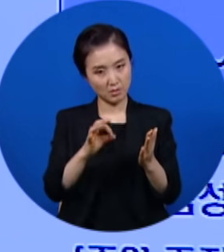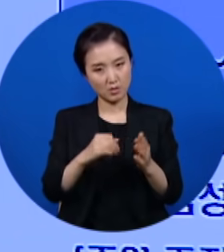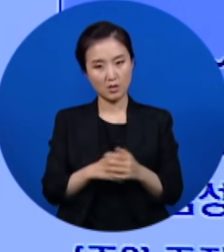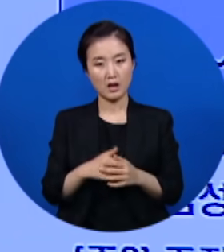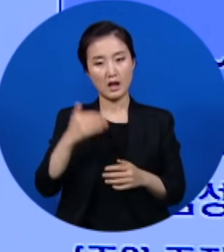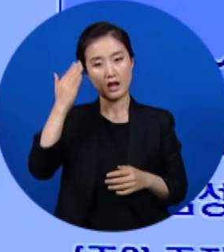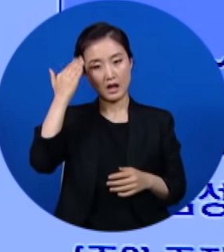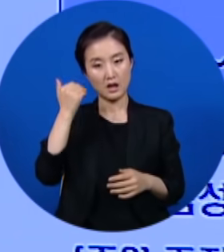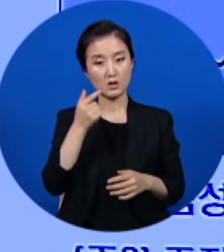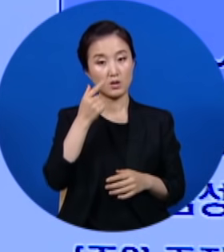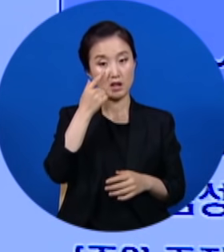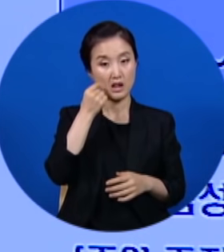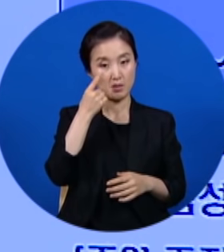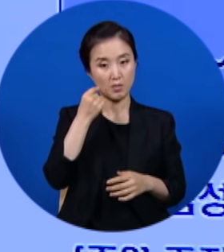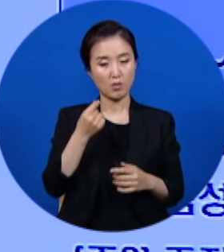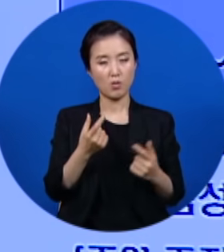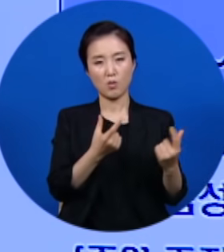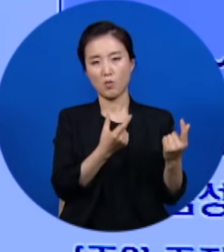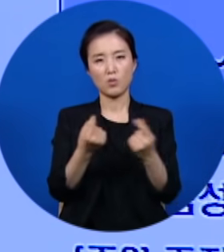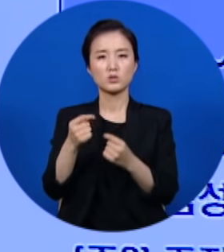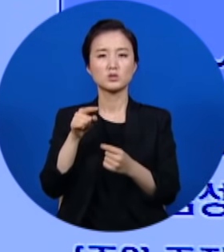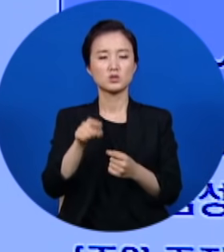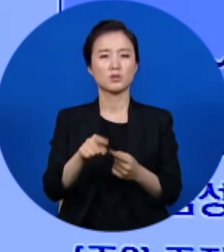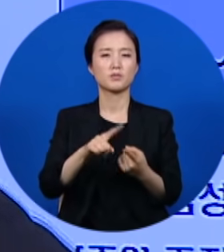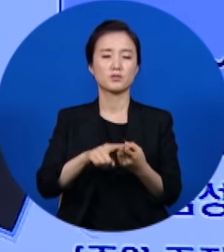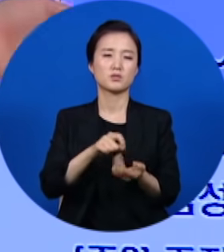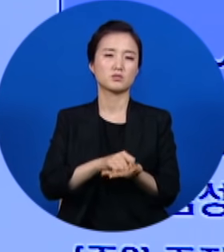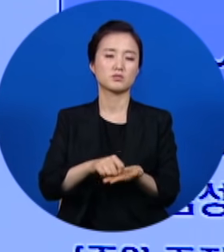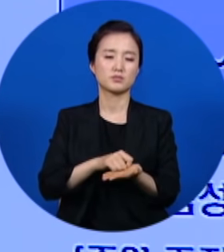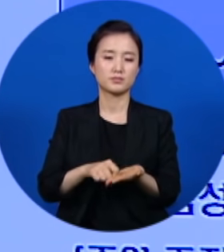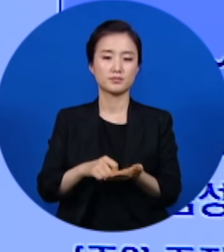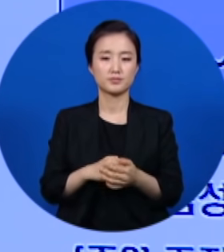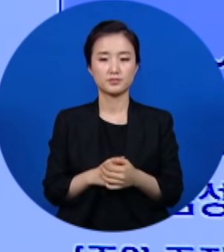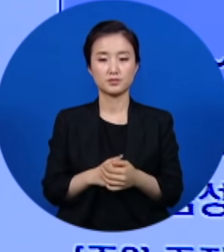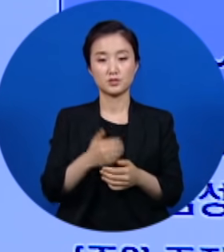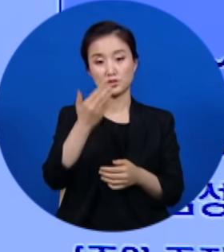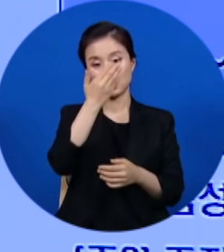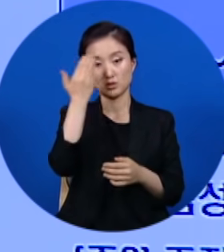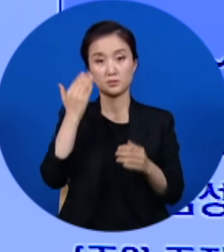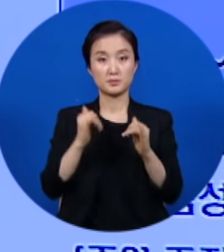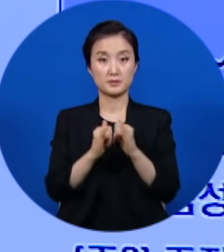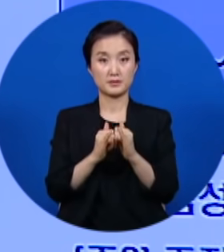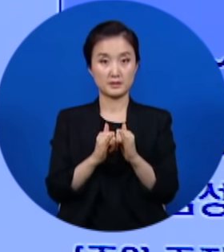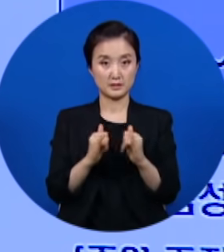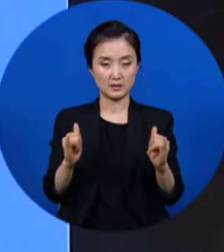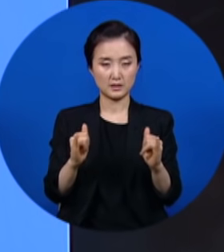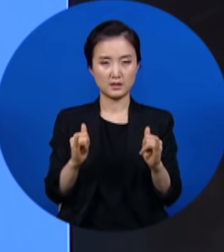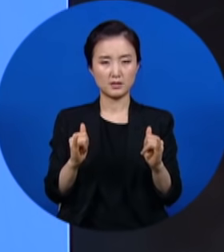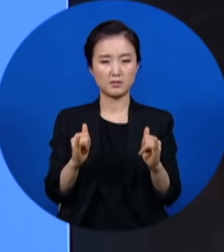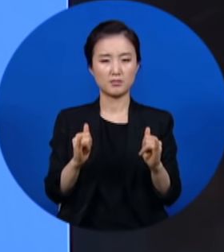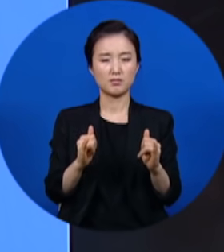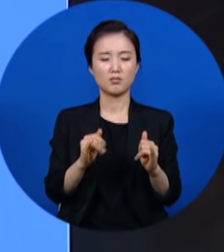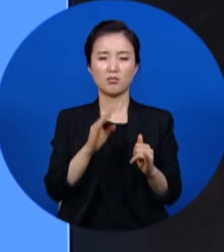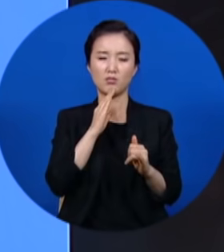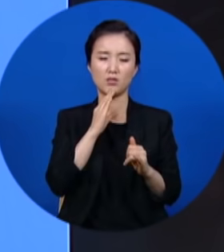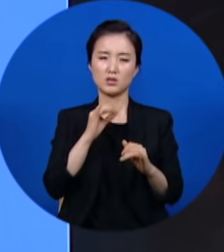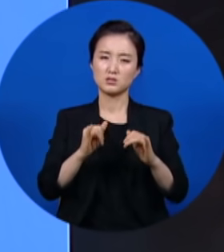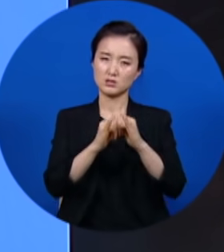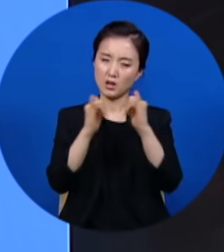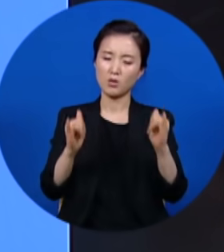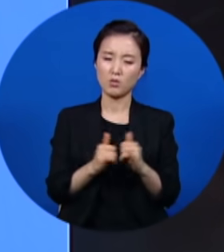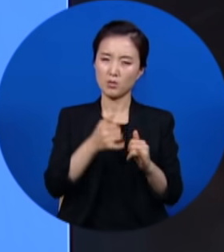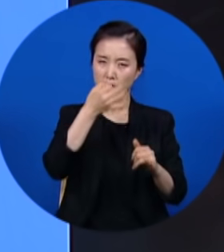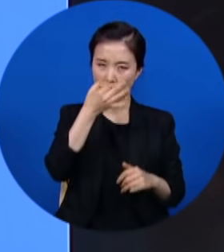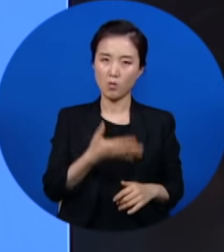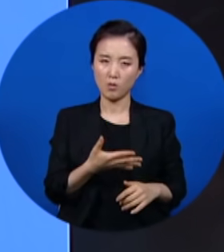젊은 애들의 공통점은 생각합니다 제목이 뭐냐 젊은이에게 왜곡한 사회 일본도 젊은 애들에게 대고